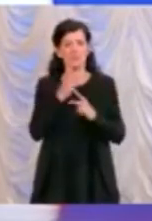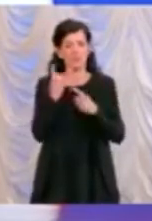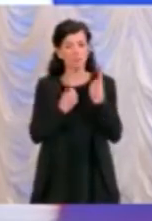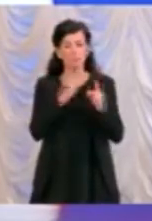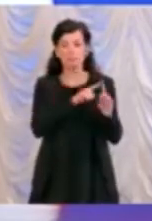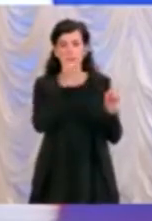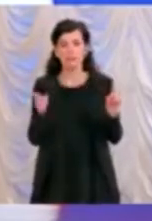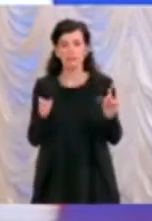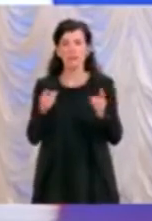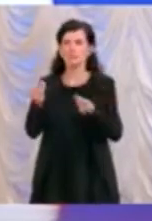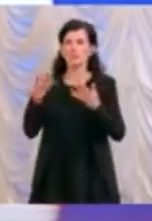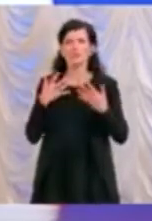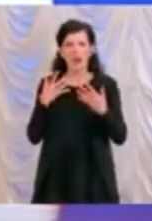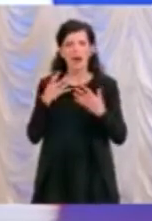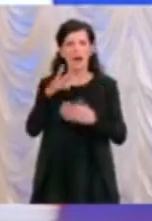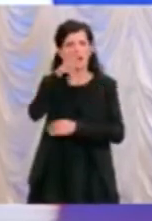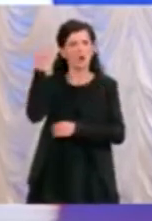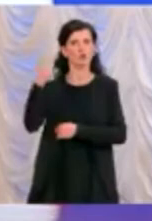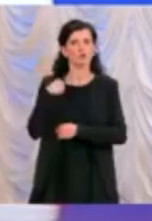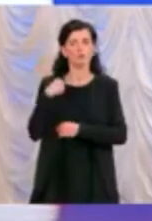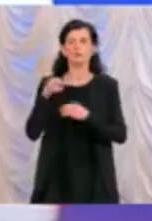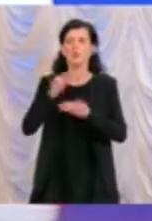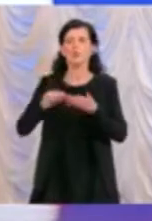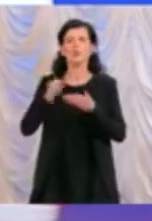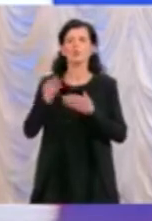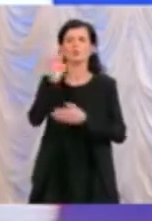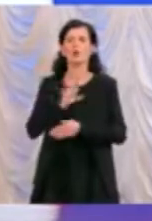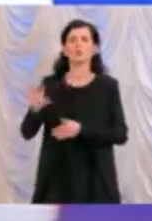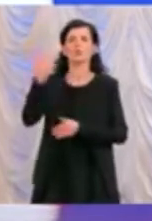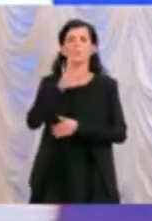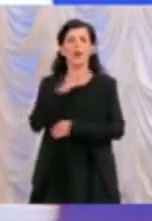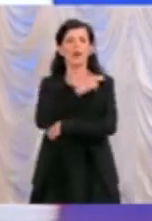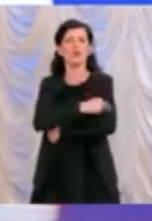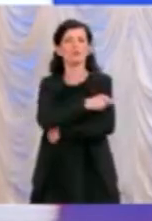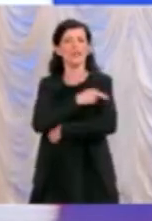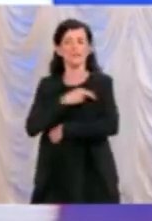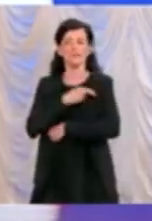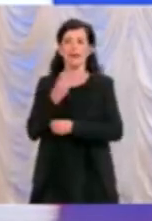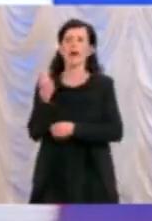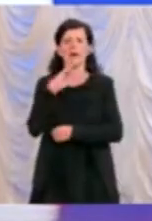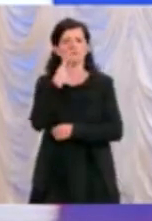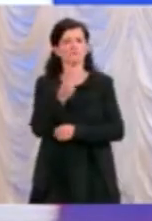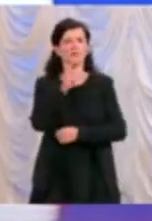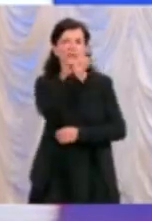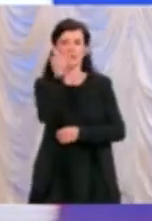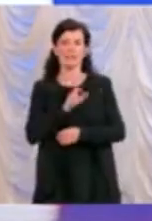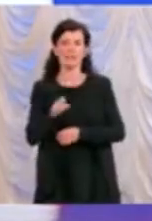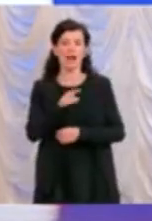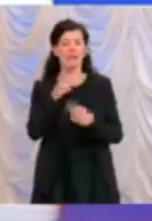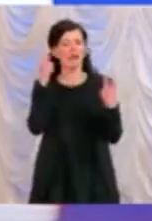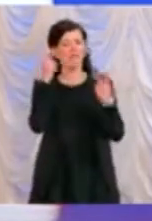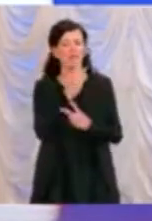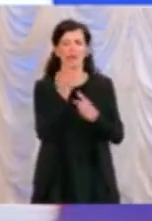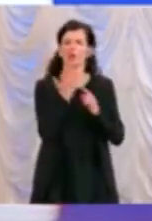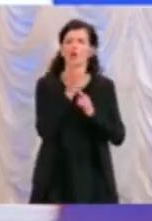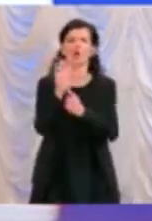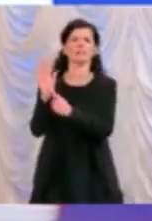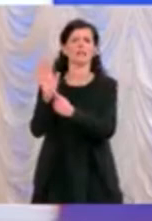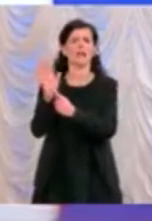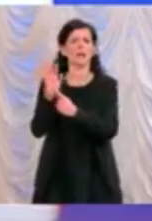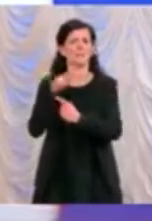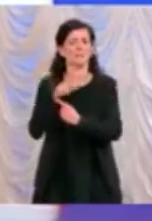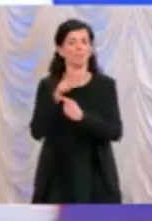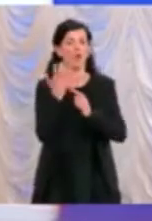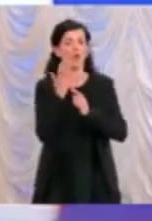europeo dell'organizzazione mondiale della sanità ha ribadito che l'italia si sta dimostrando un esempio anche per altri